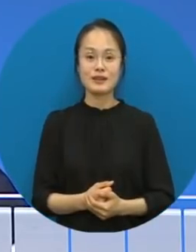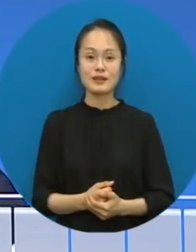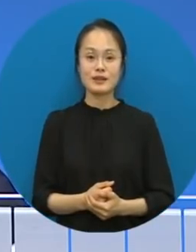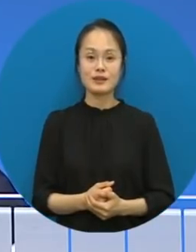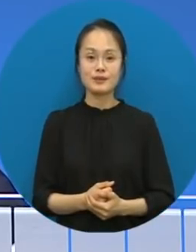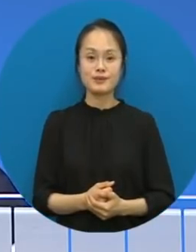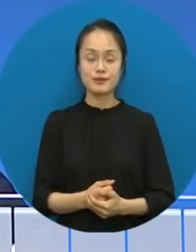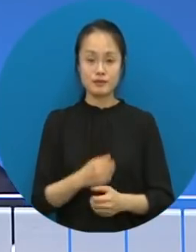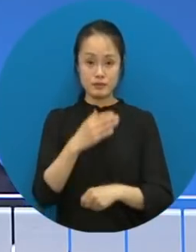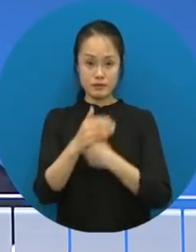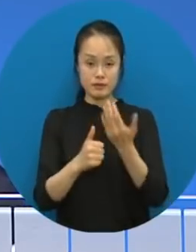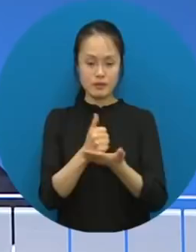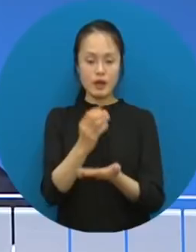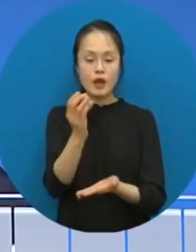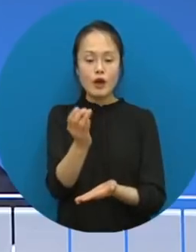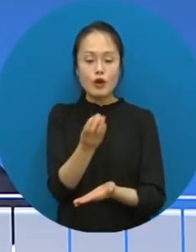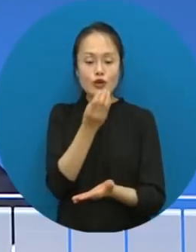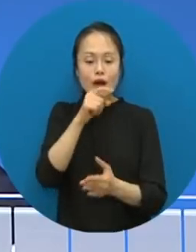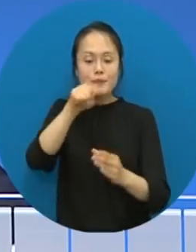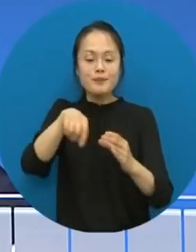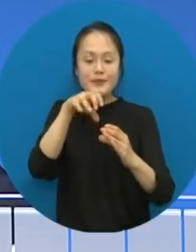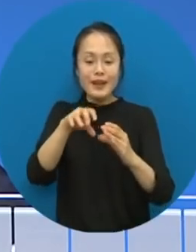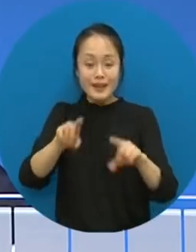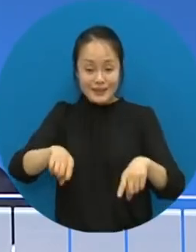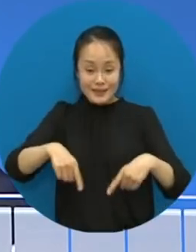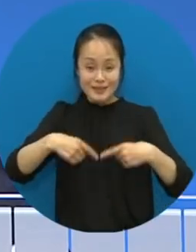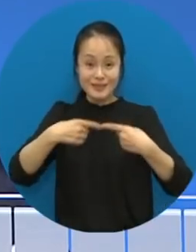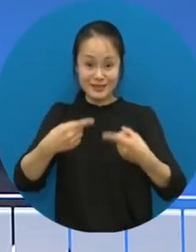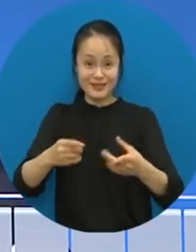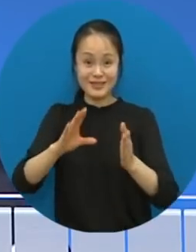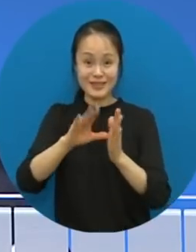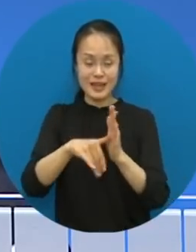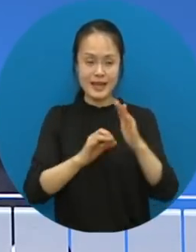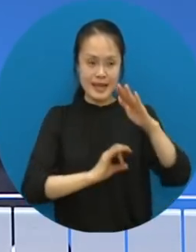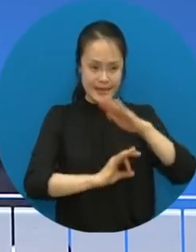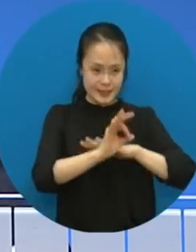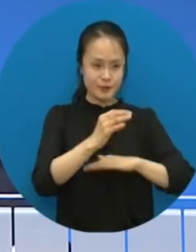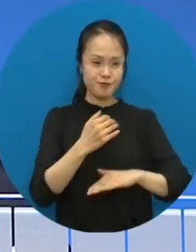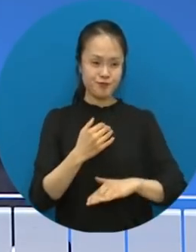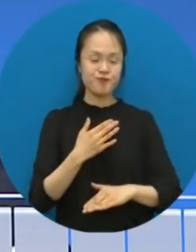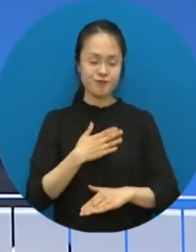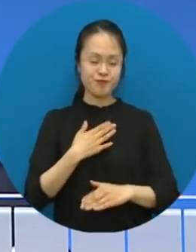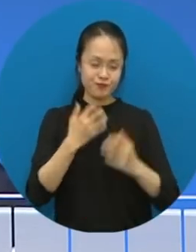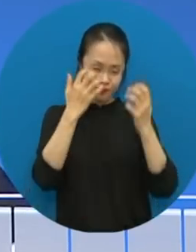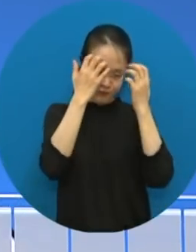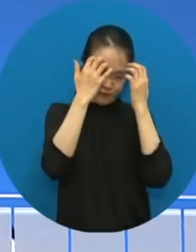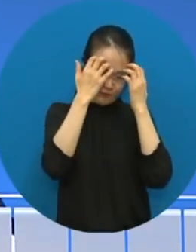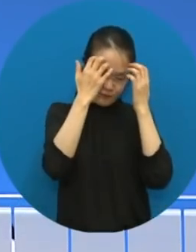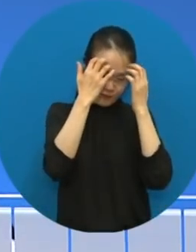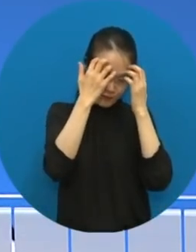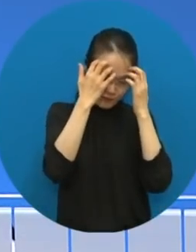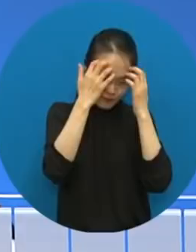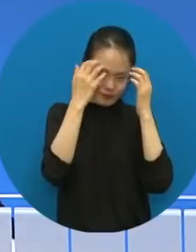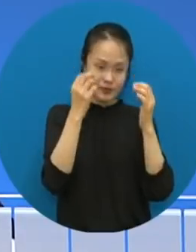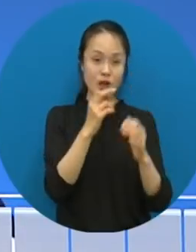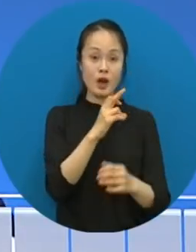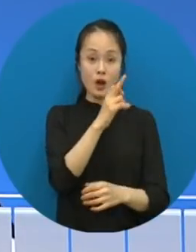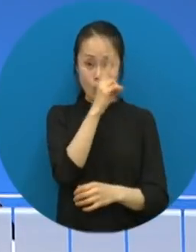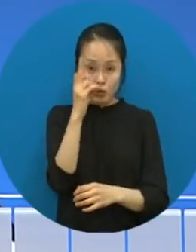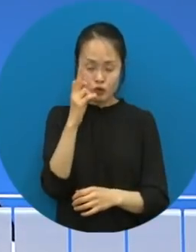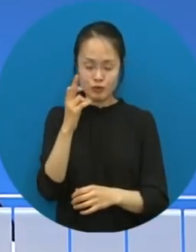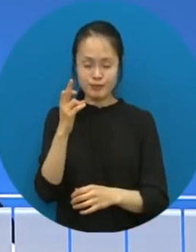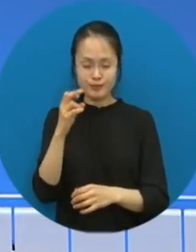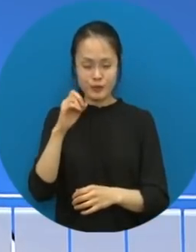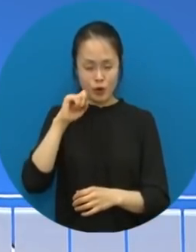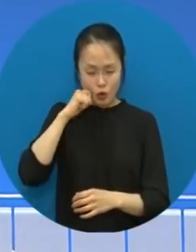하나님의 거룩함으로 들어가다 보면 아침에도 환난을 먹고 점심에도 환난을 먹고 저녁에도 환난을 먹고